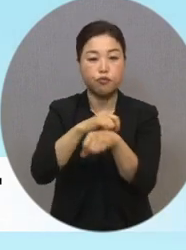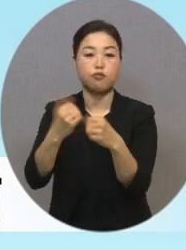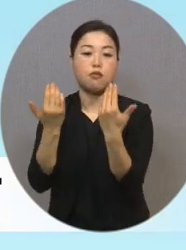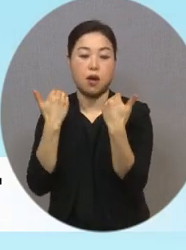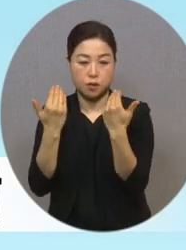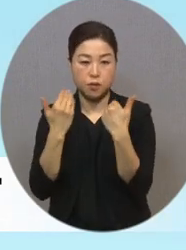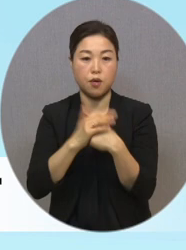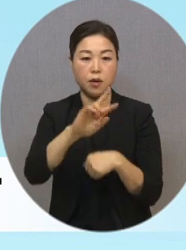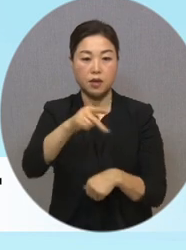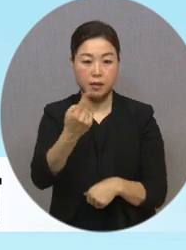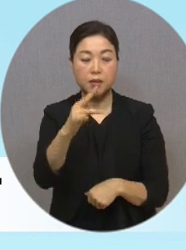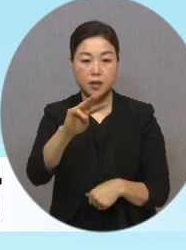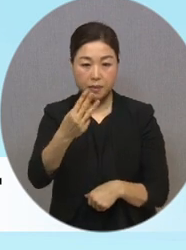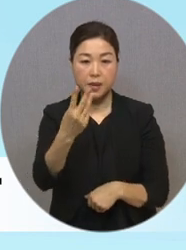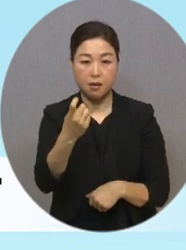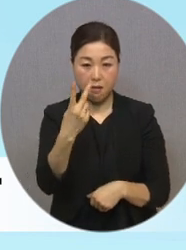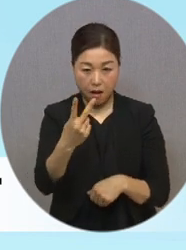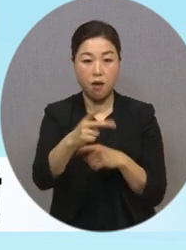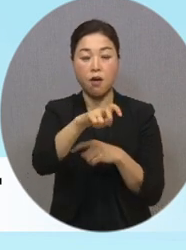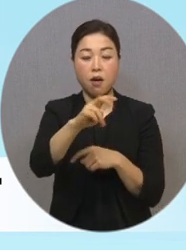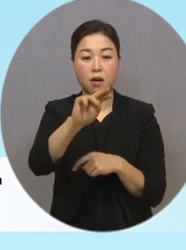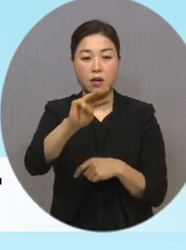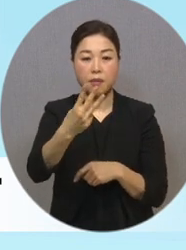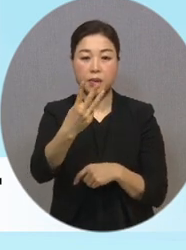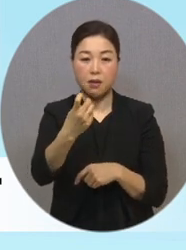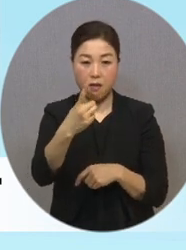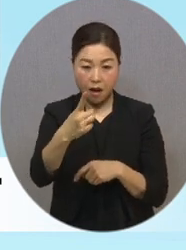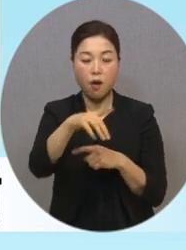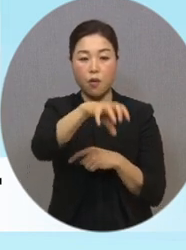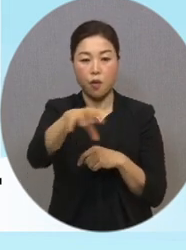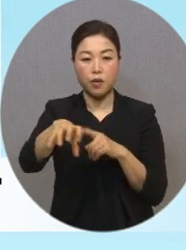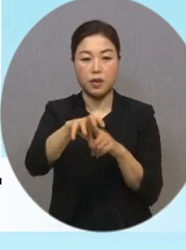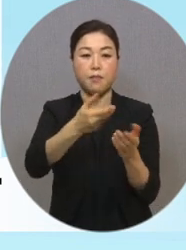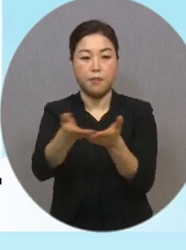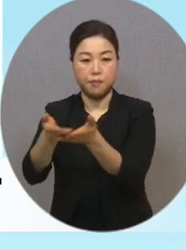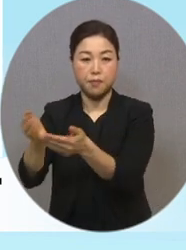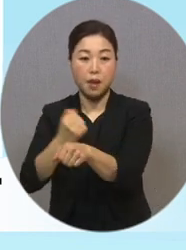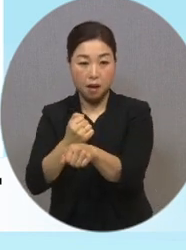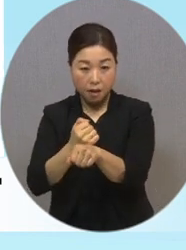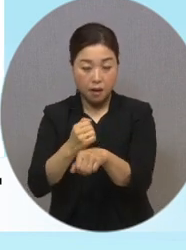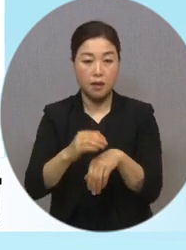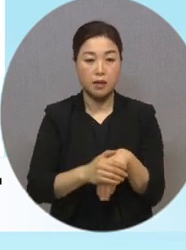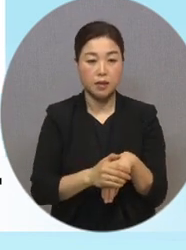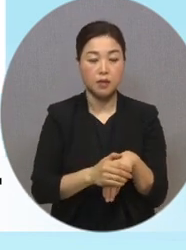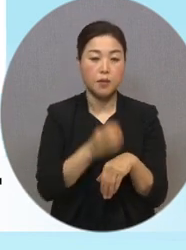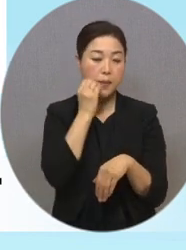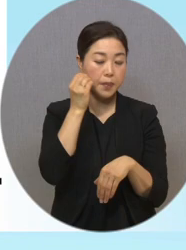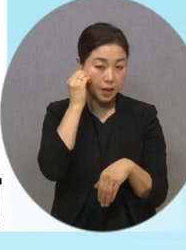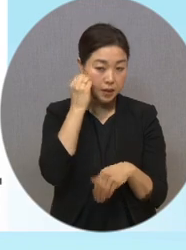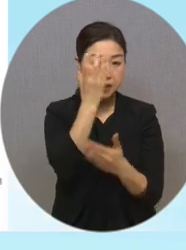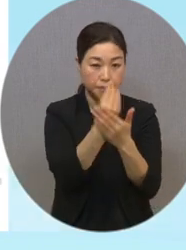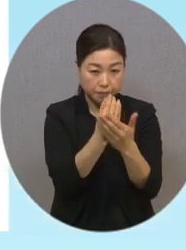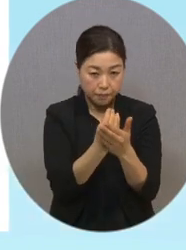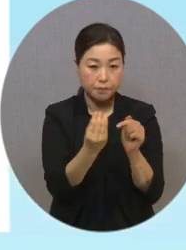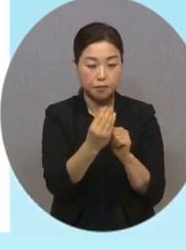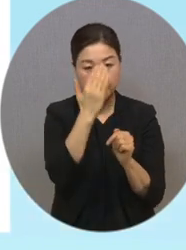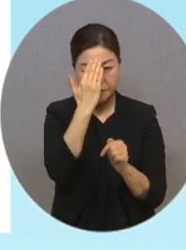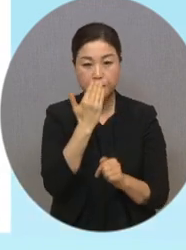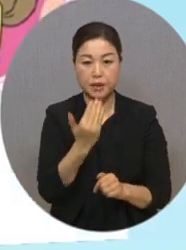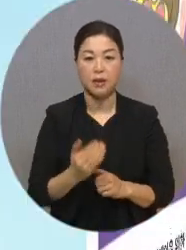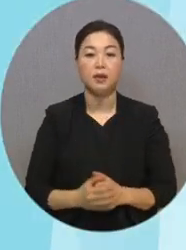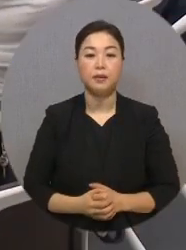311 곳에 배포될 예정이며 공단 누리집을 통해 파일이나 책자를 무료로 받아볼 수